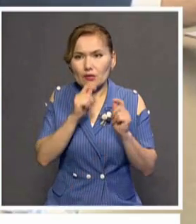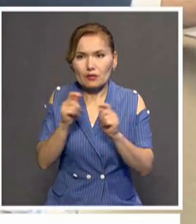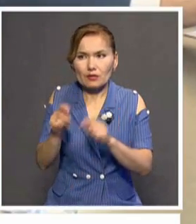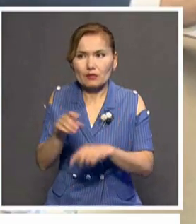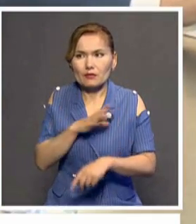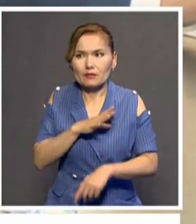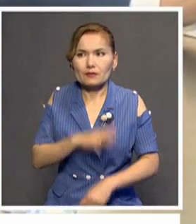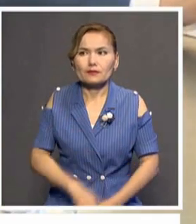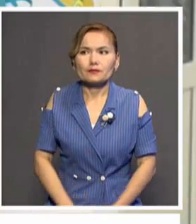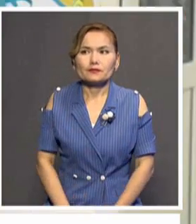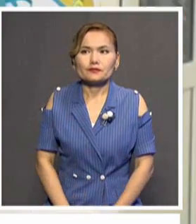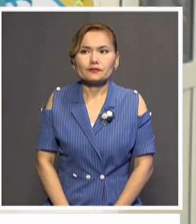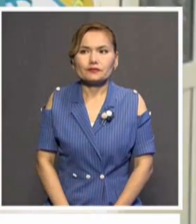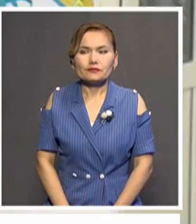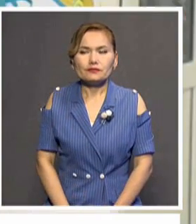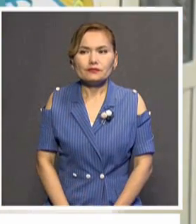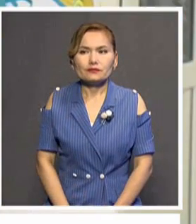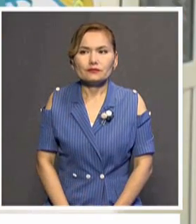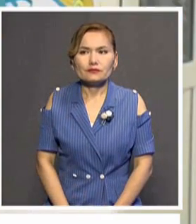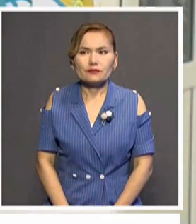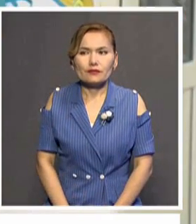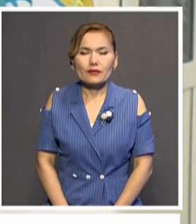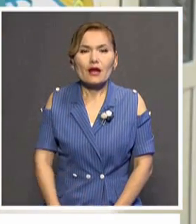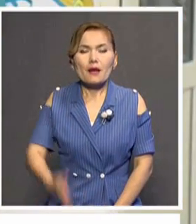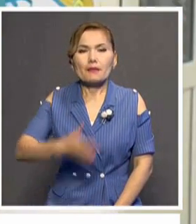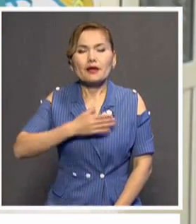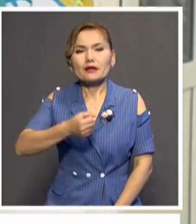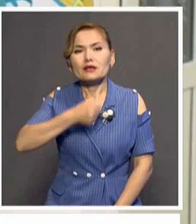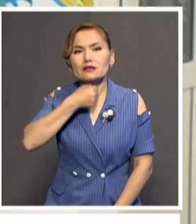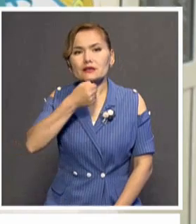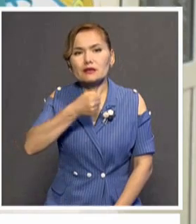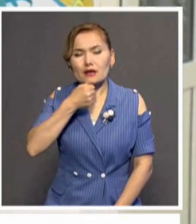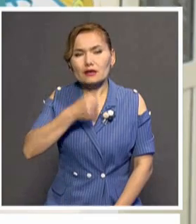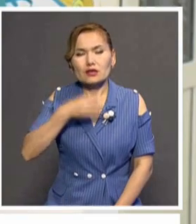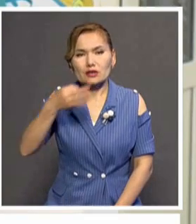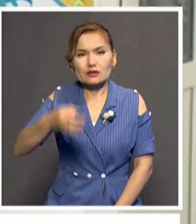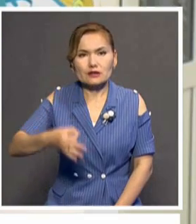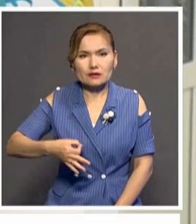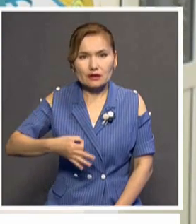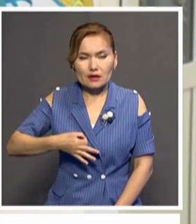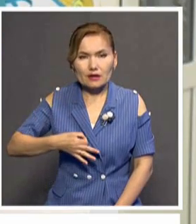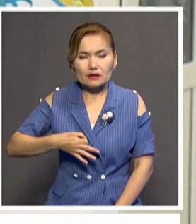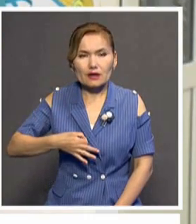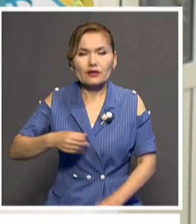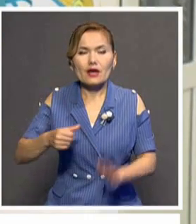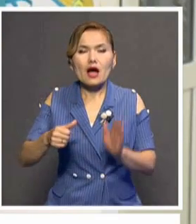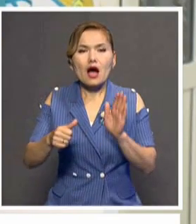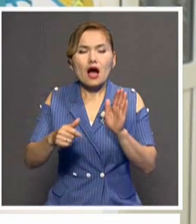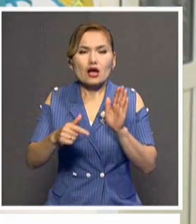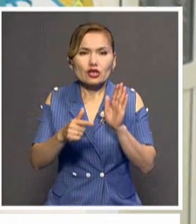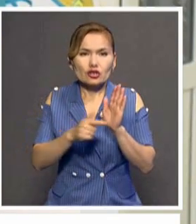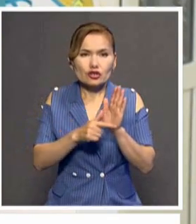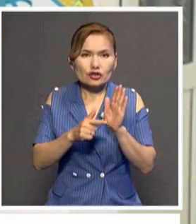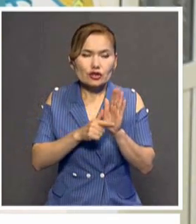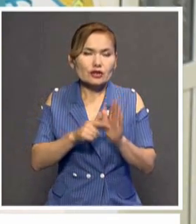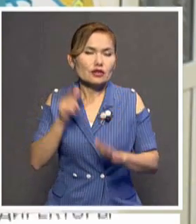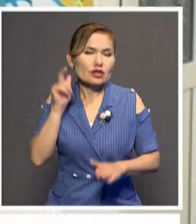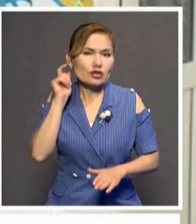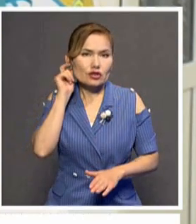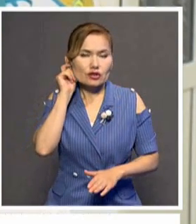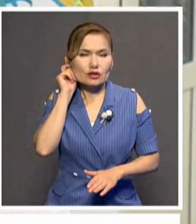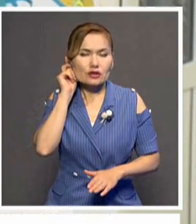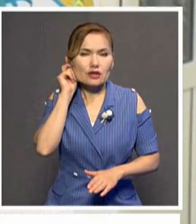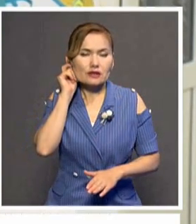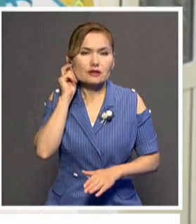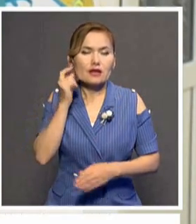берілді. Балам болып, мен бірінші тұңғышым қанат деген балам. 6,5 жасында жетіге қараған жағында қайтыс болды осы тыс